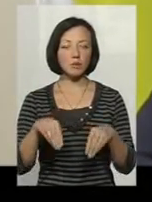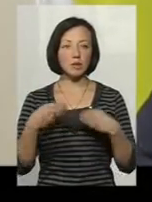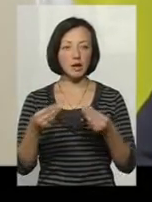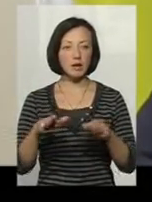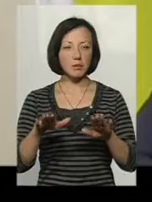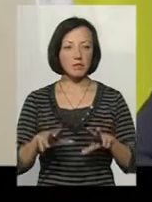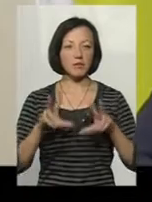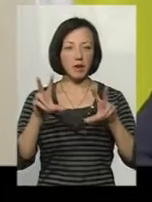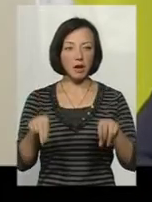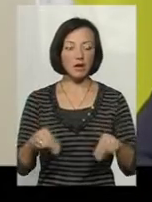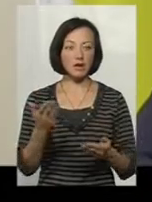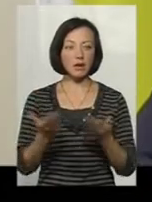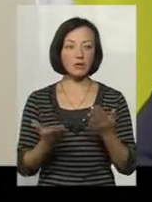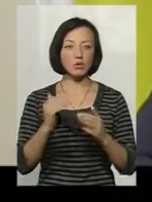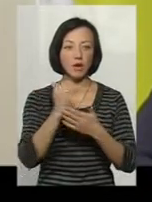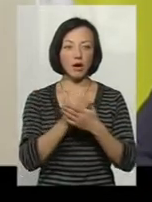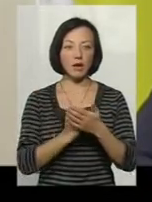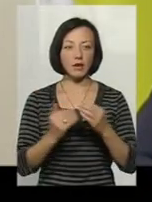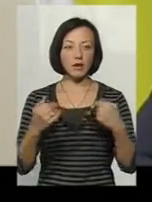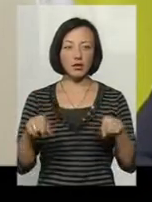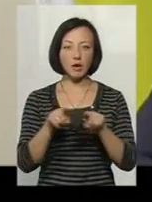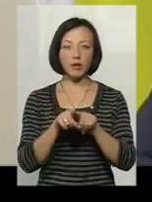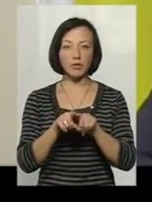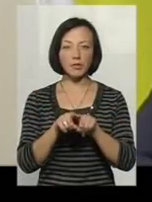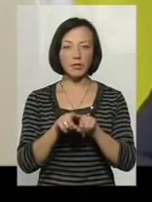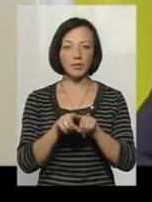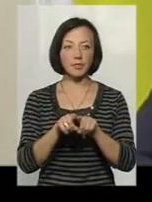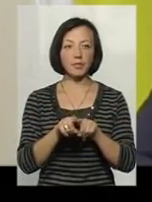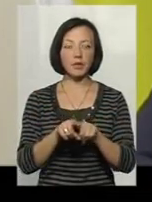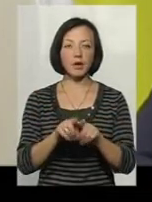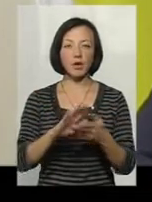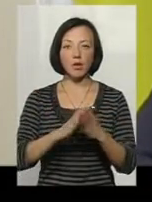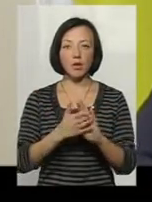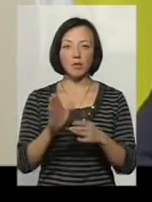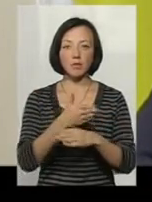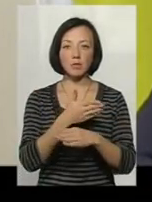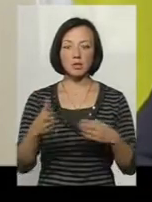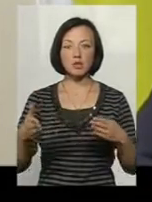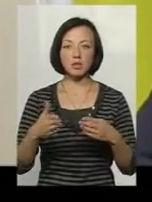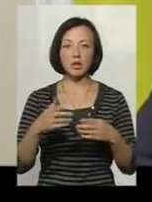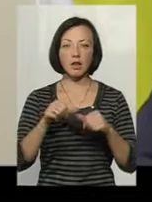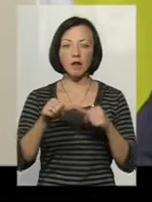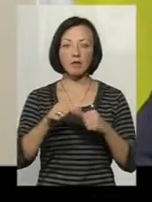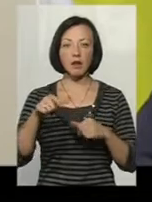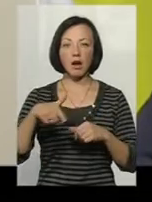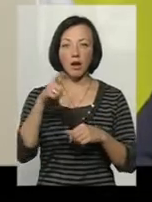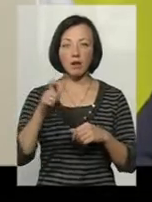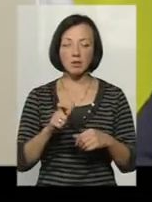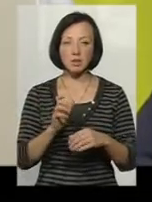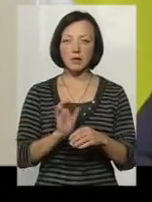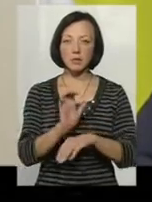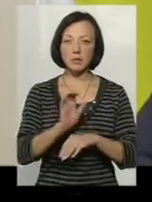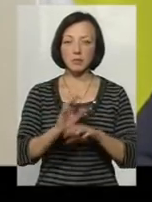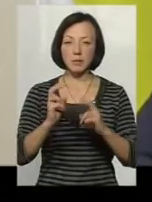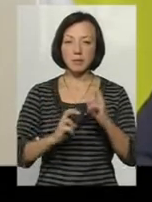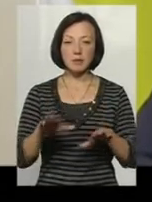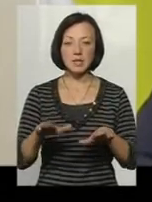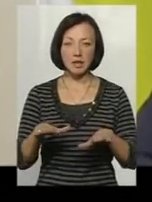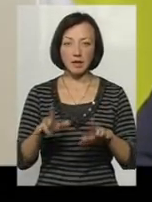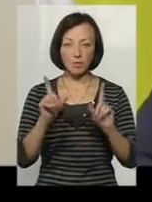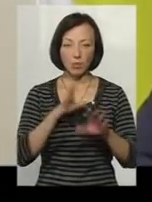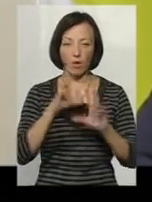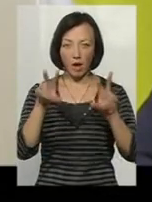місцевих гарантій, якщо буде такий графік взагалі укладений між Нафтогазом і теплопостачальним підприємством, було надані місцевих гарантій, тому